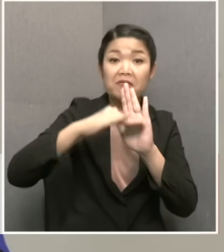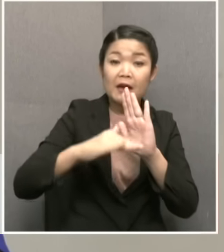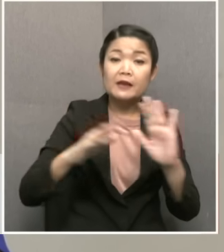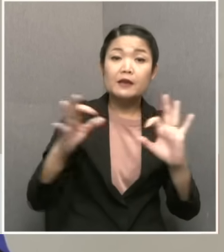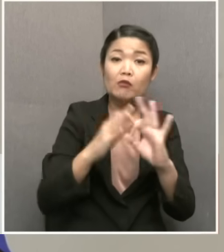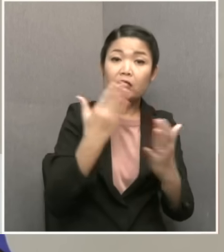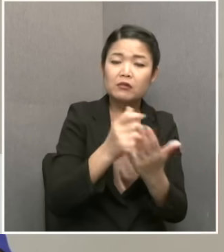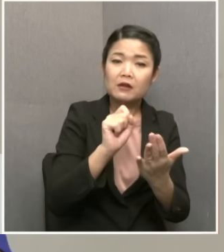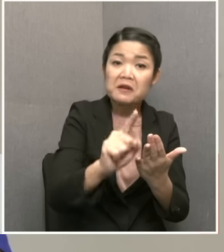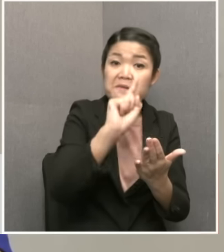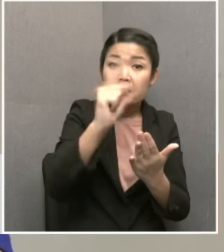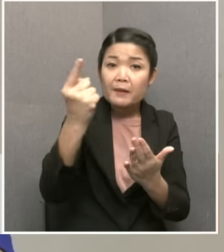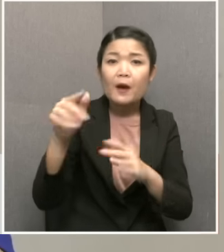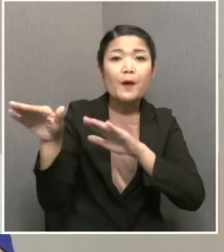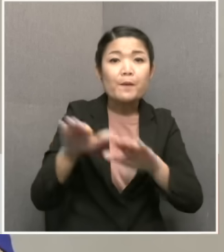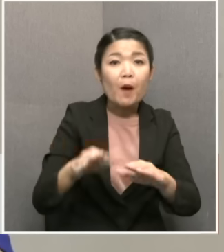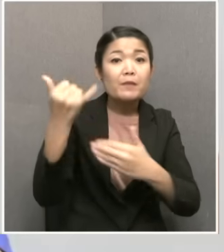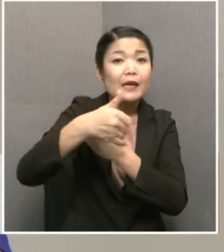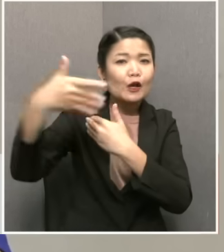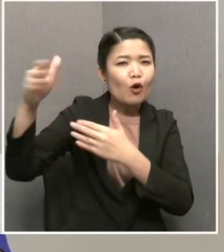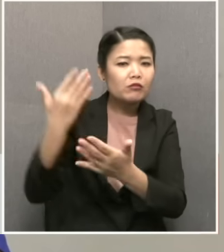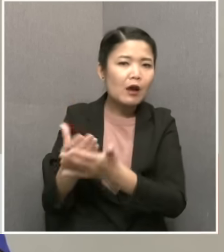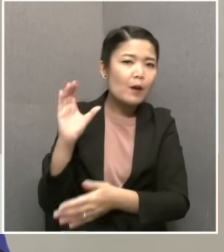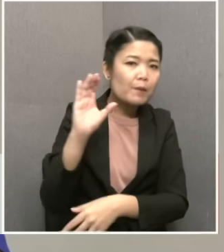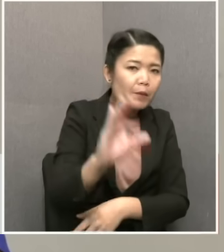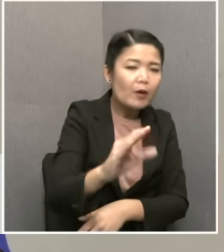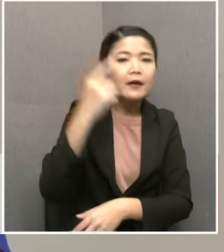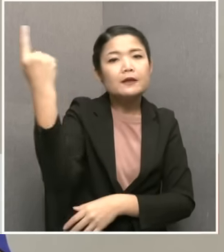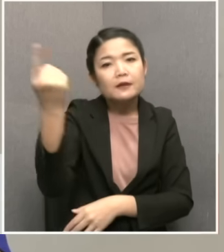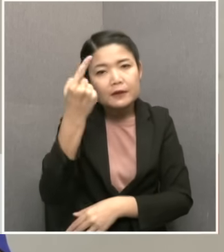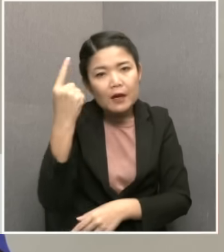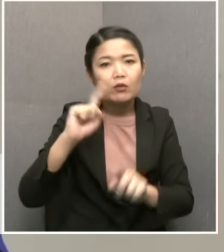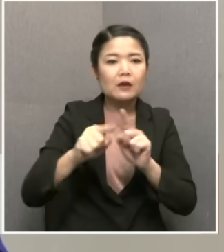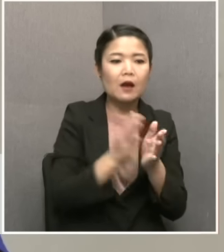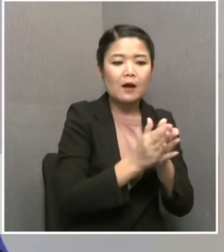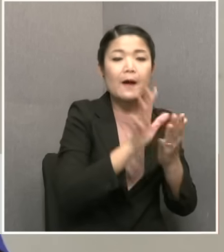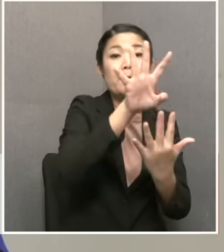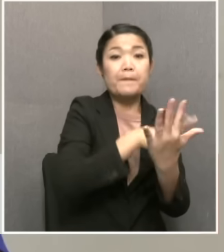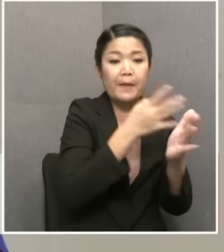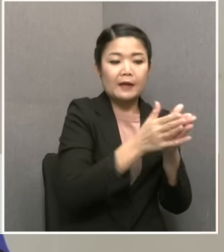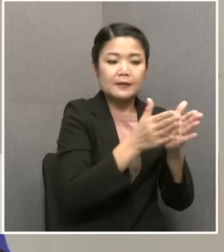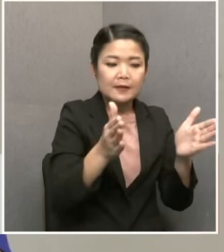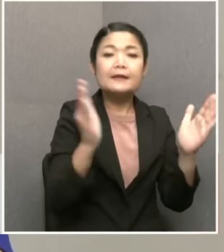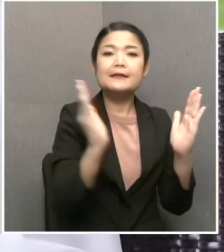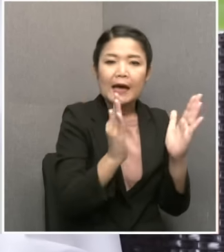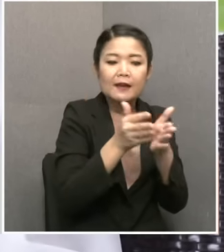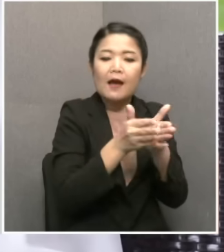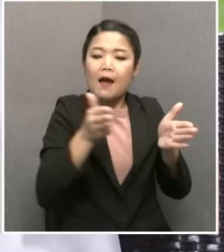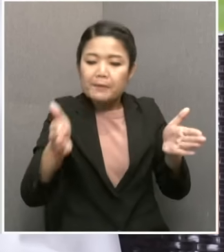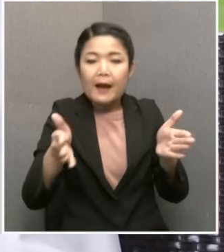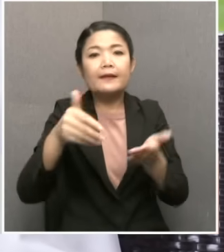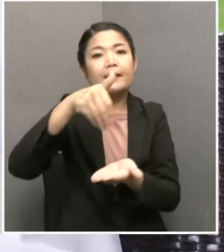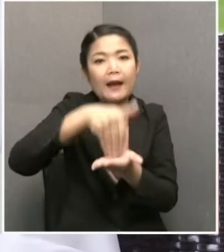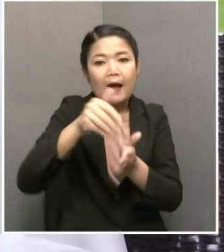ใหม่ๆเพื่อเปิดรับการลงทุนการท่องเที่ยวระยะสั้นระยะกลางระยะยาวตามที่ท่านได้แถลงในรัฐสภาไปคือส่วน